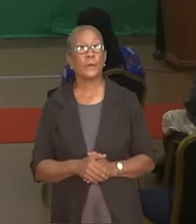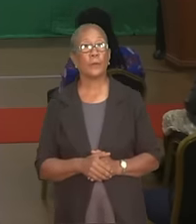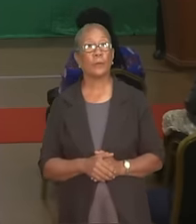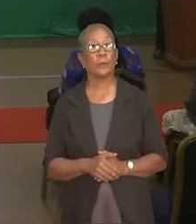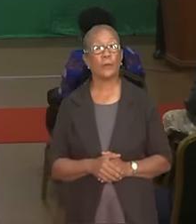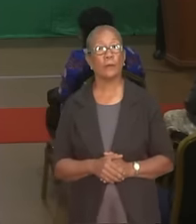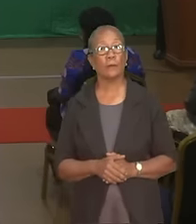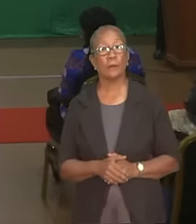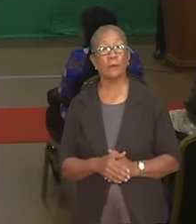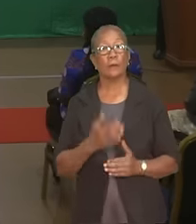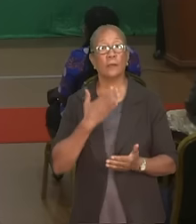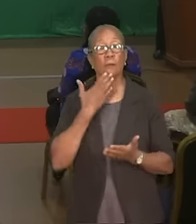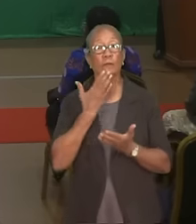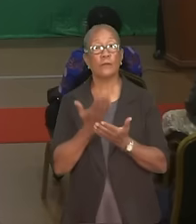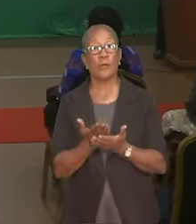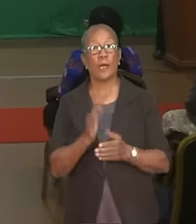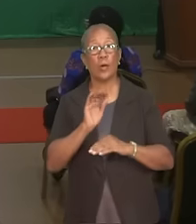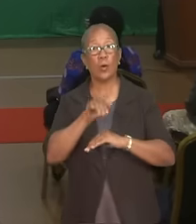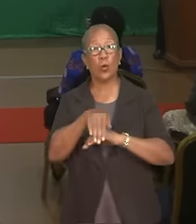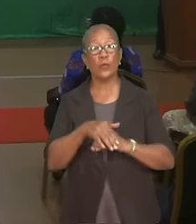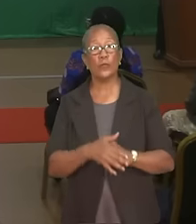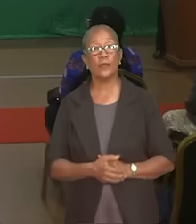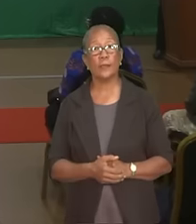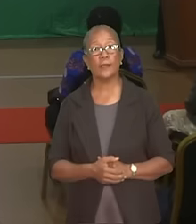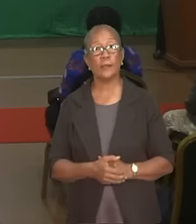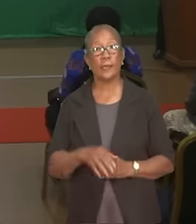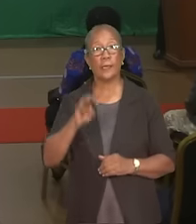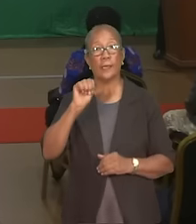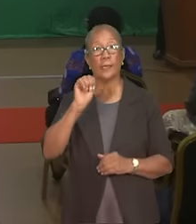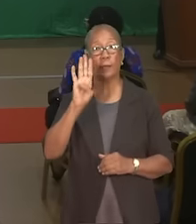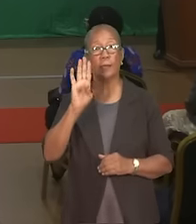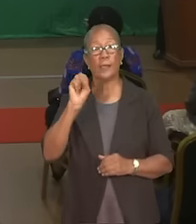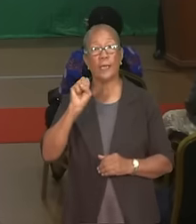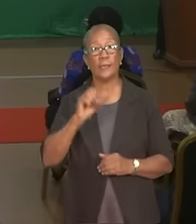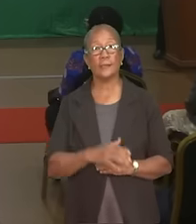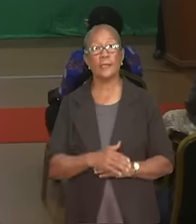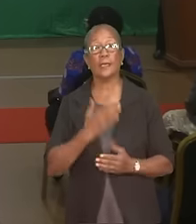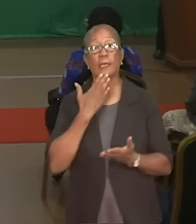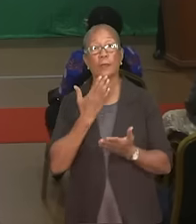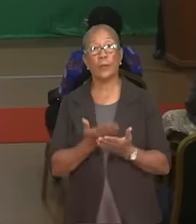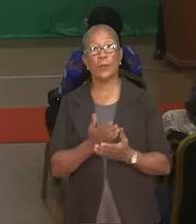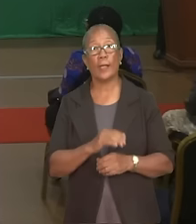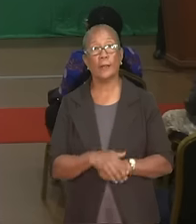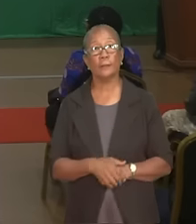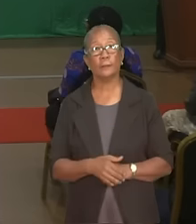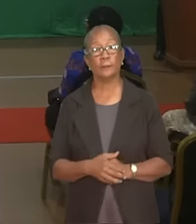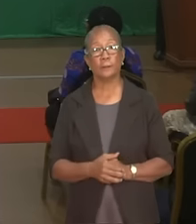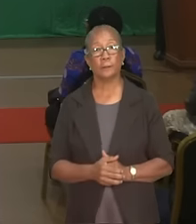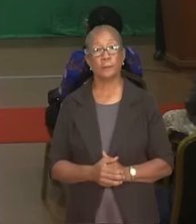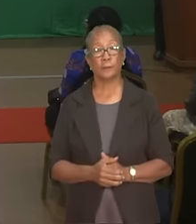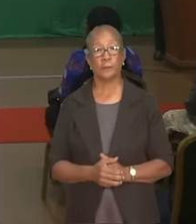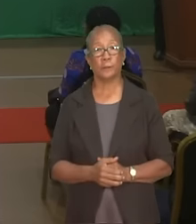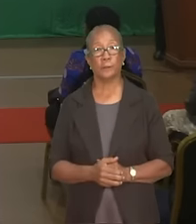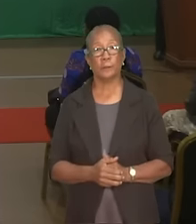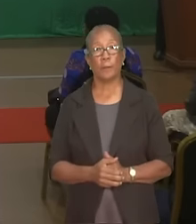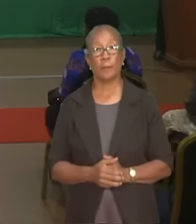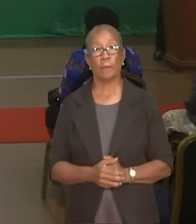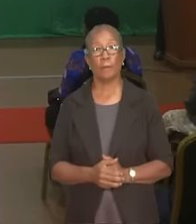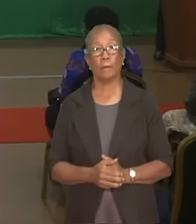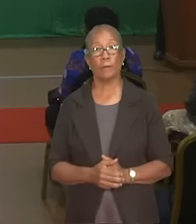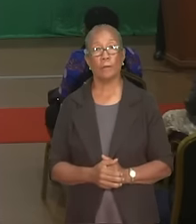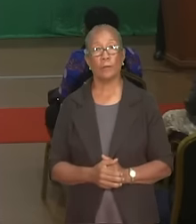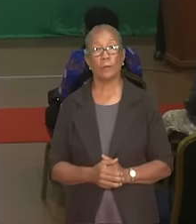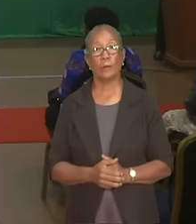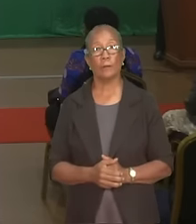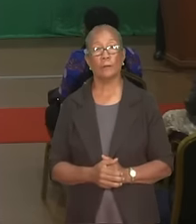De vraag over de EBS. Ja, dank u wel. Gesprekken, ja. Ja. Dank u wel